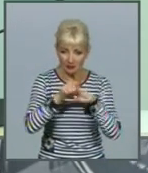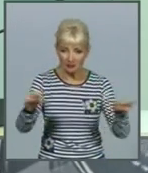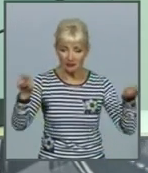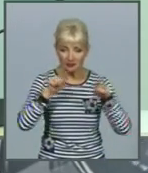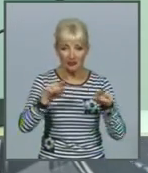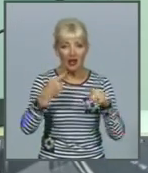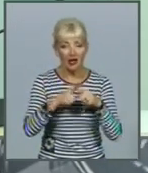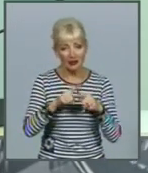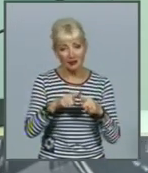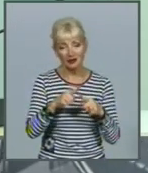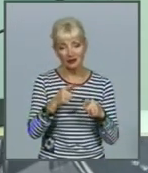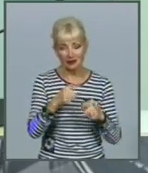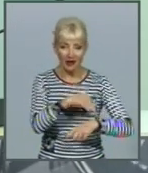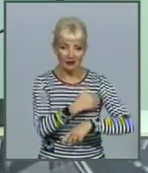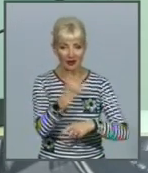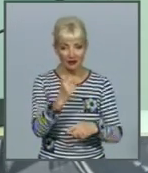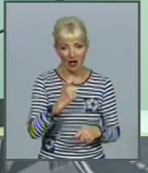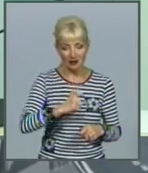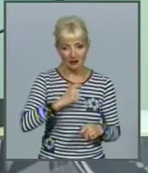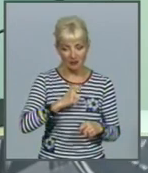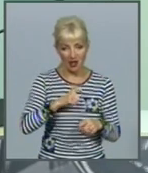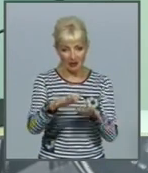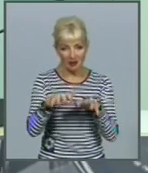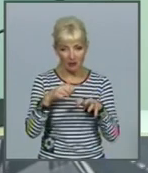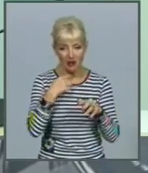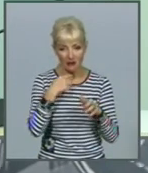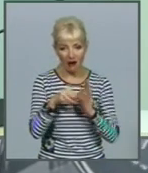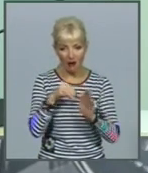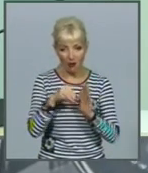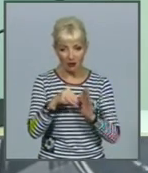за непроходного кандидата Фельдмана.